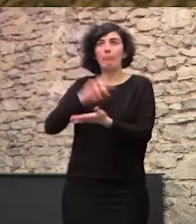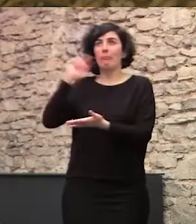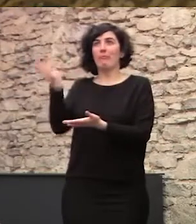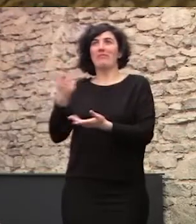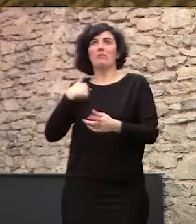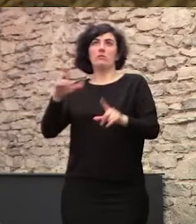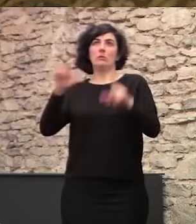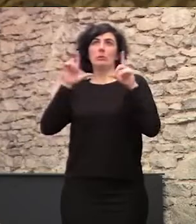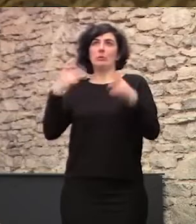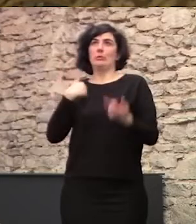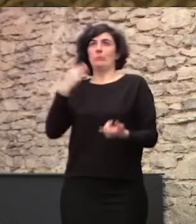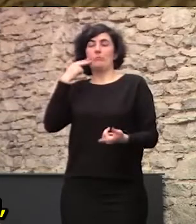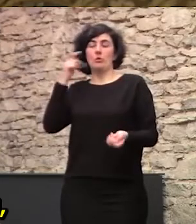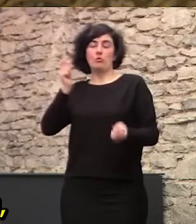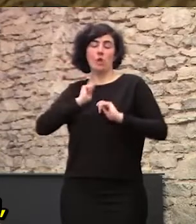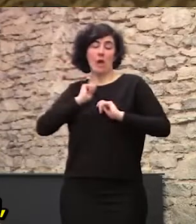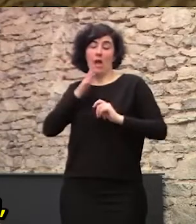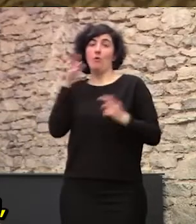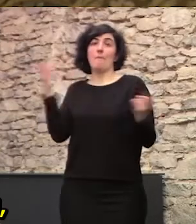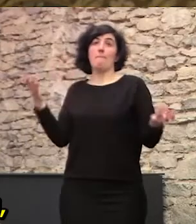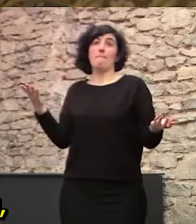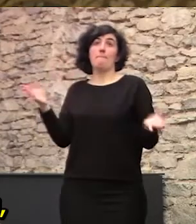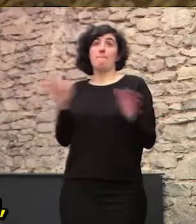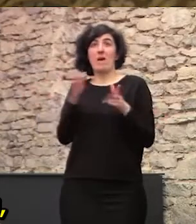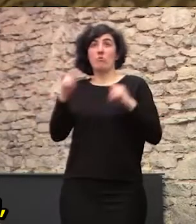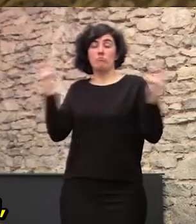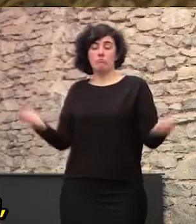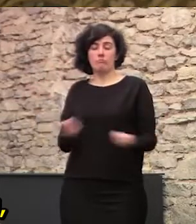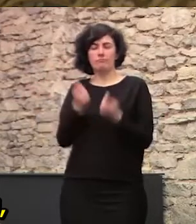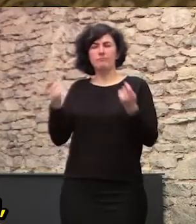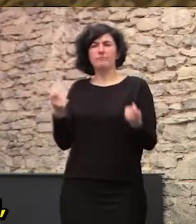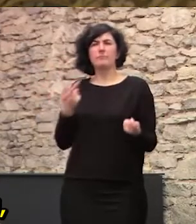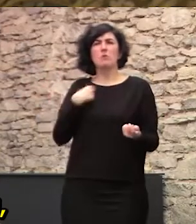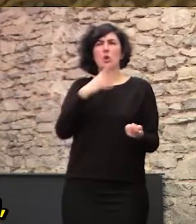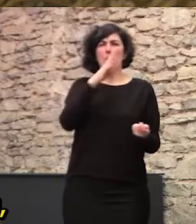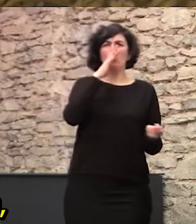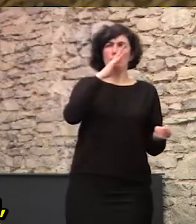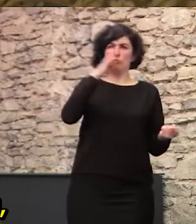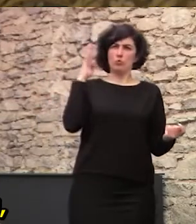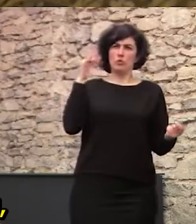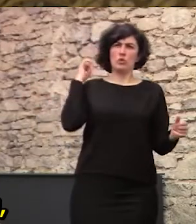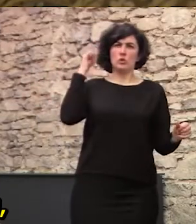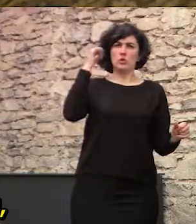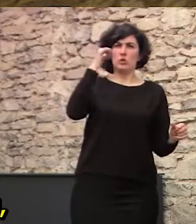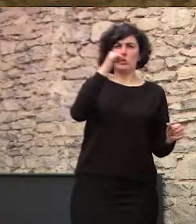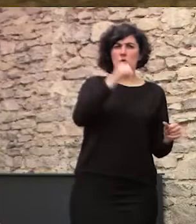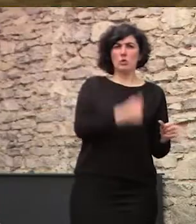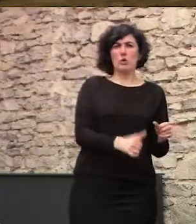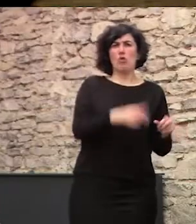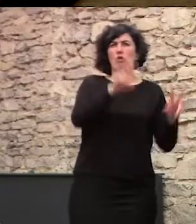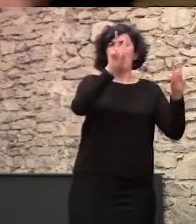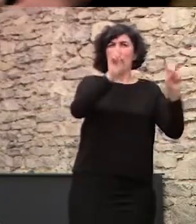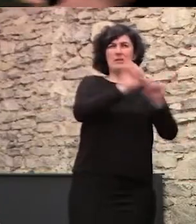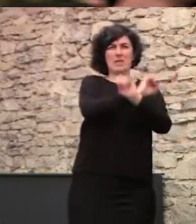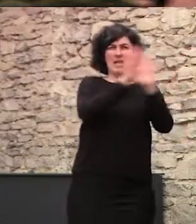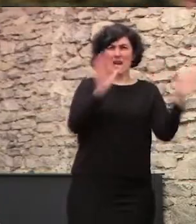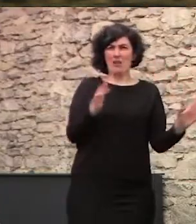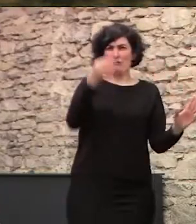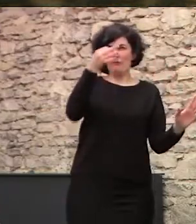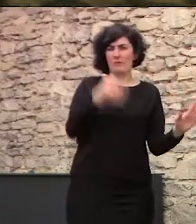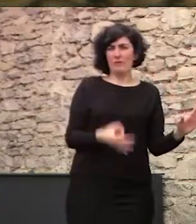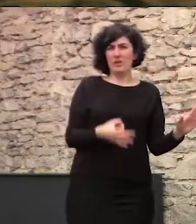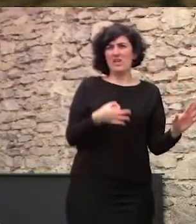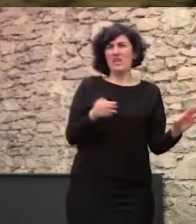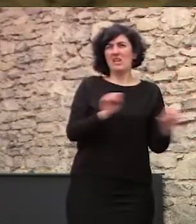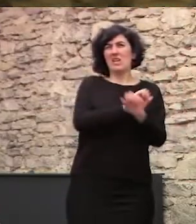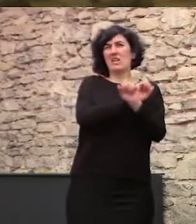beldurra, bai, ematen zidan, bai. Baina izango zenituen, ere lau urte horietan gauza batzuk oso argi eta